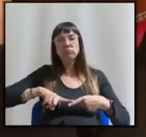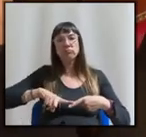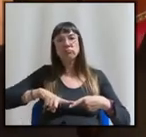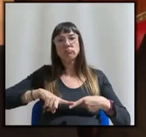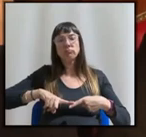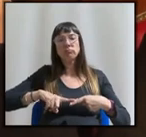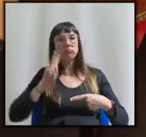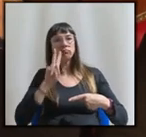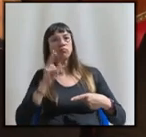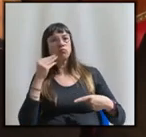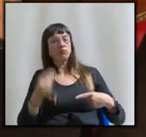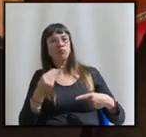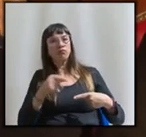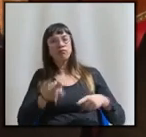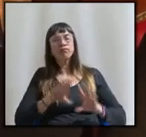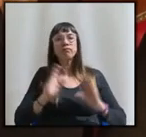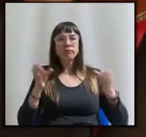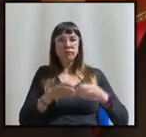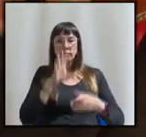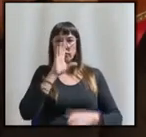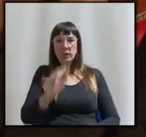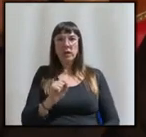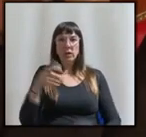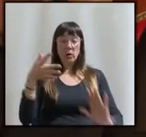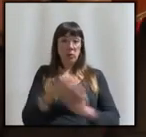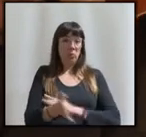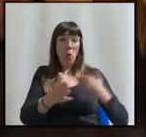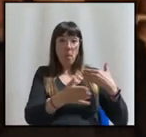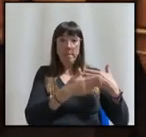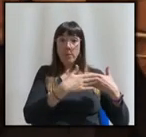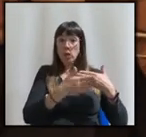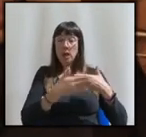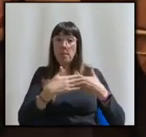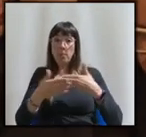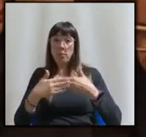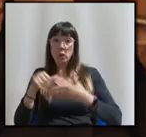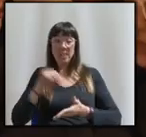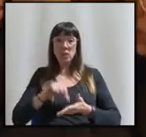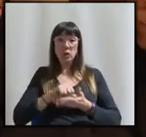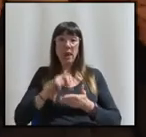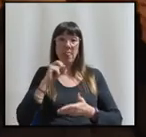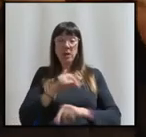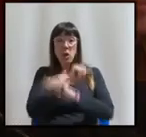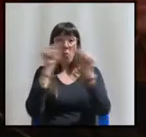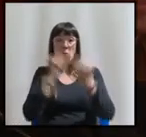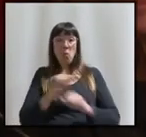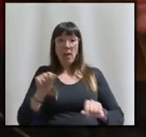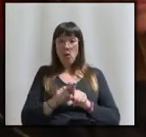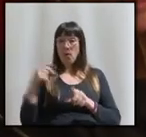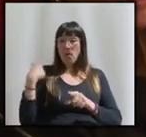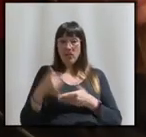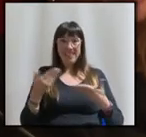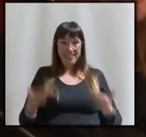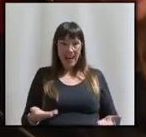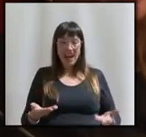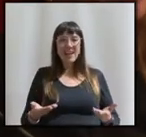que ha tingut l'equip de govern per desistir del porta a porta a tota la ciutat de Vic i tornar al model que havíem tingut fins ara. S'ha dit aquí que sí